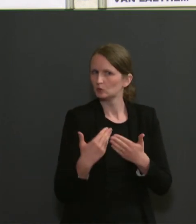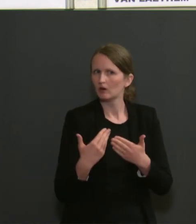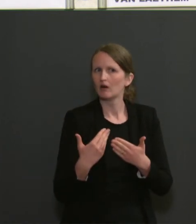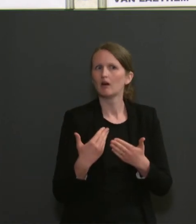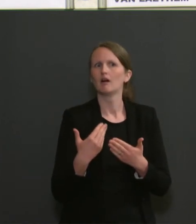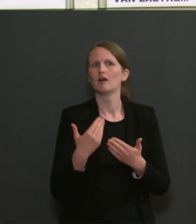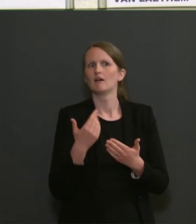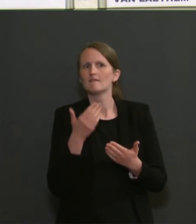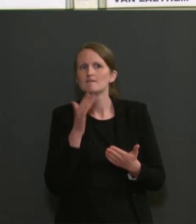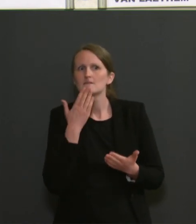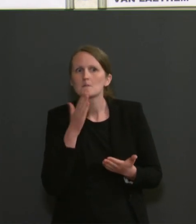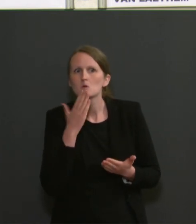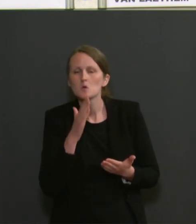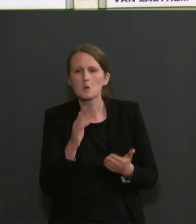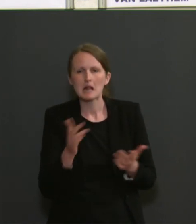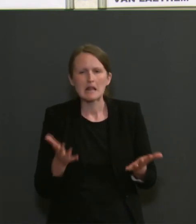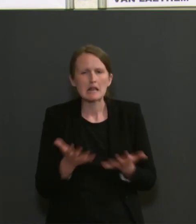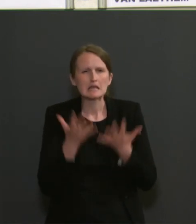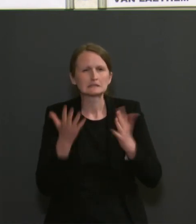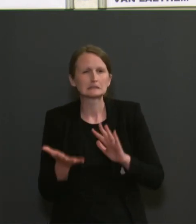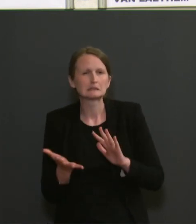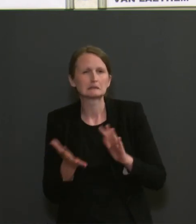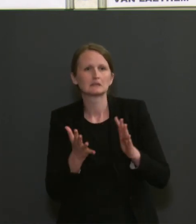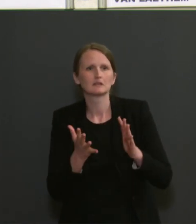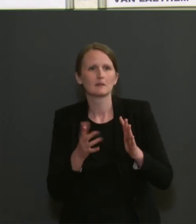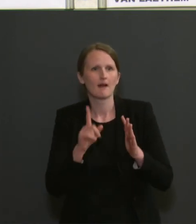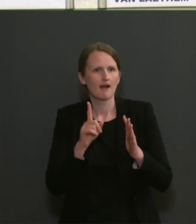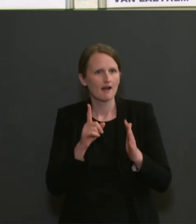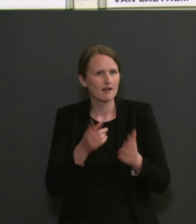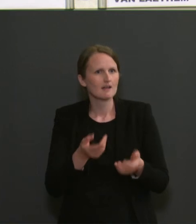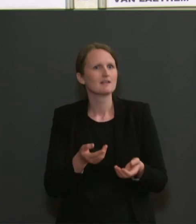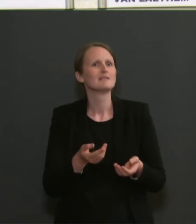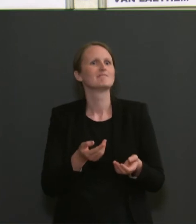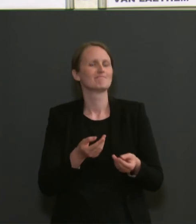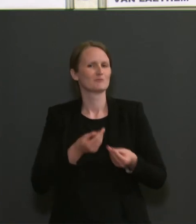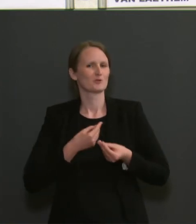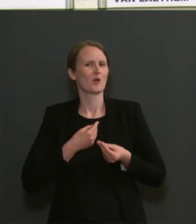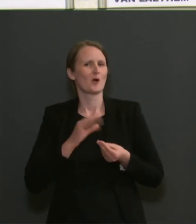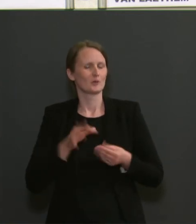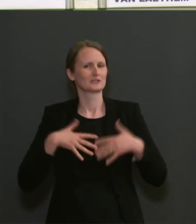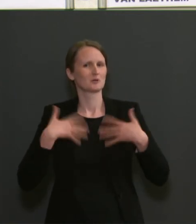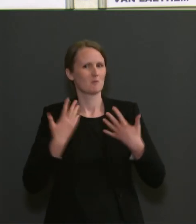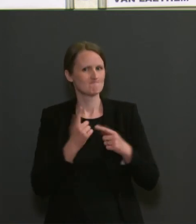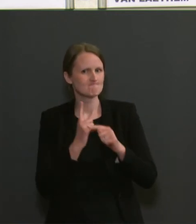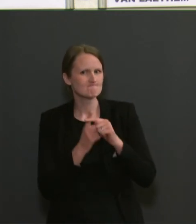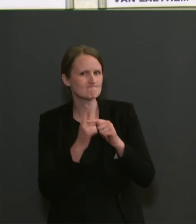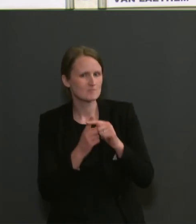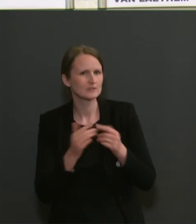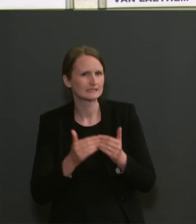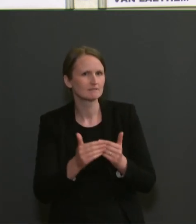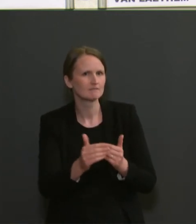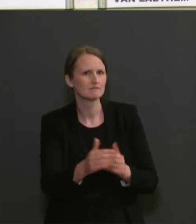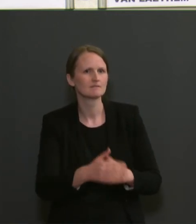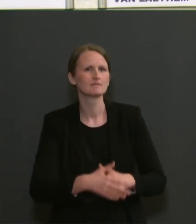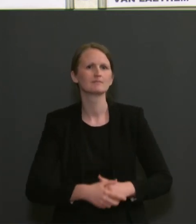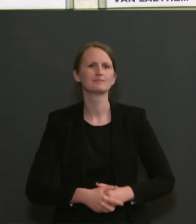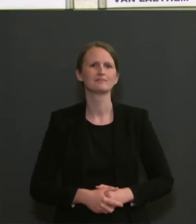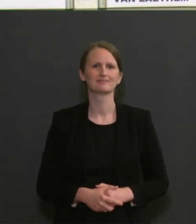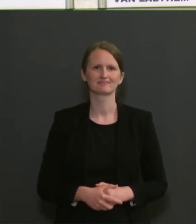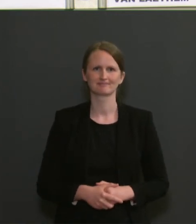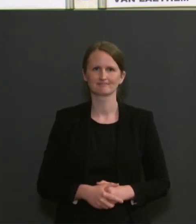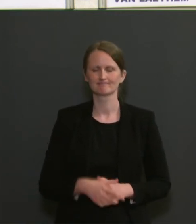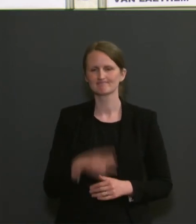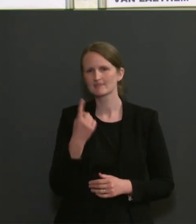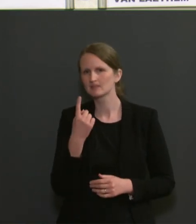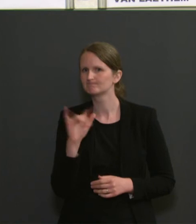mais c'est un indicateur, bien sûr, positif. Au niveau des soins intensifs, la situation n'est pas encore la même. On sait